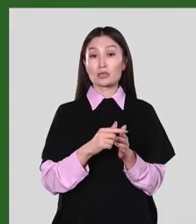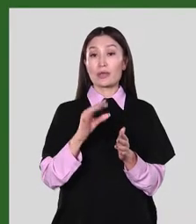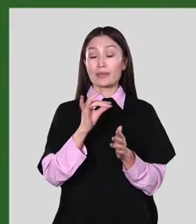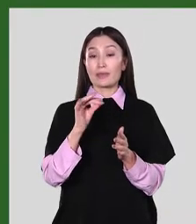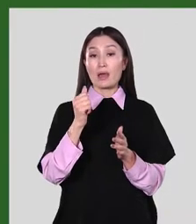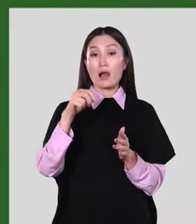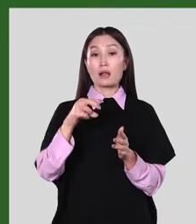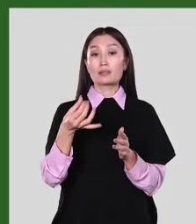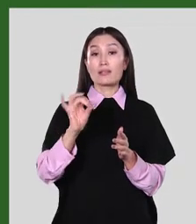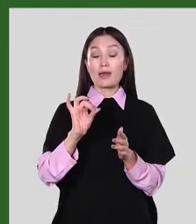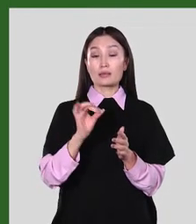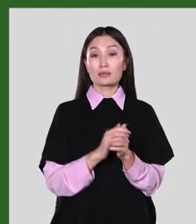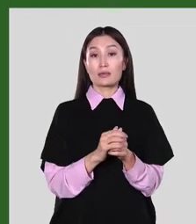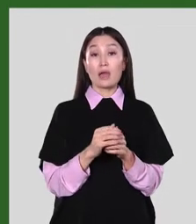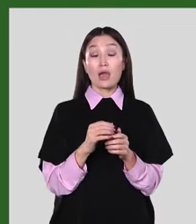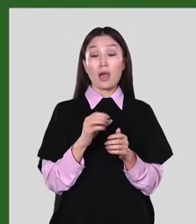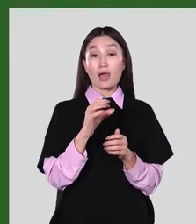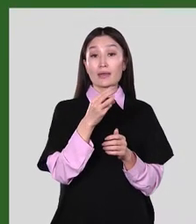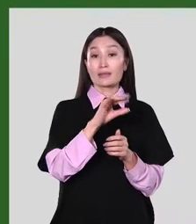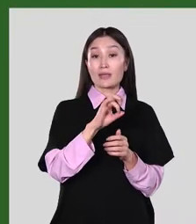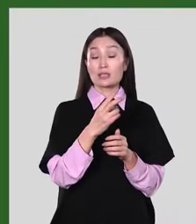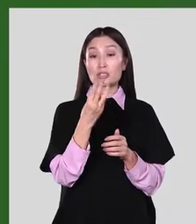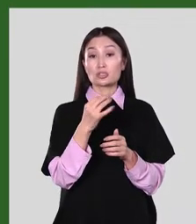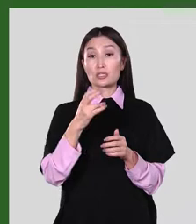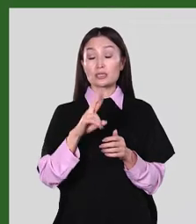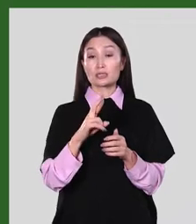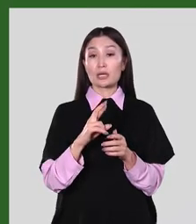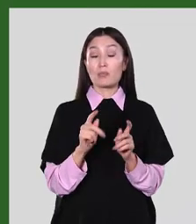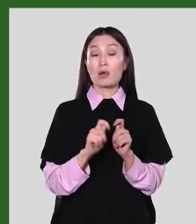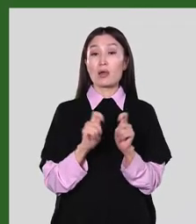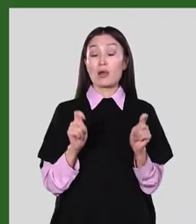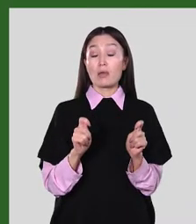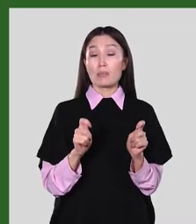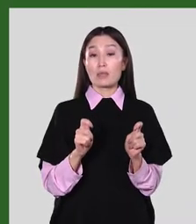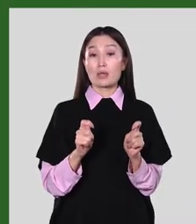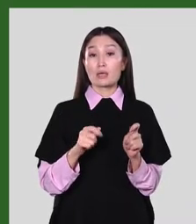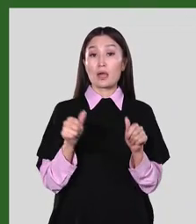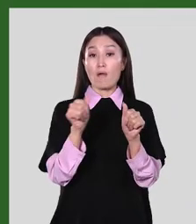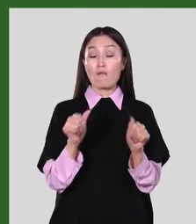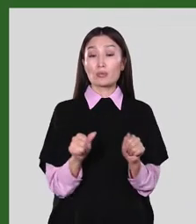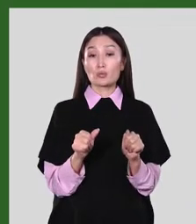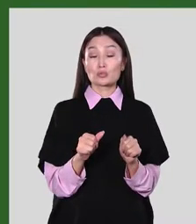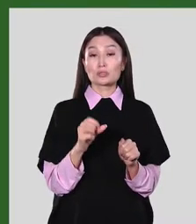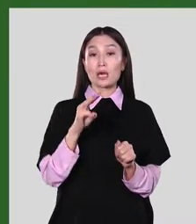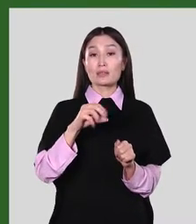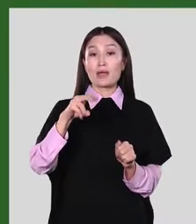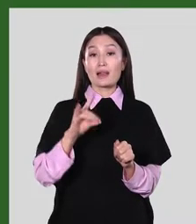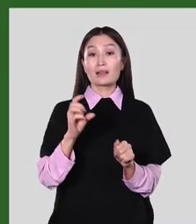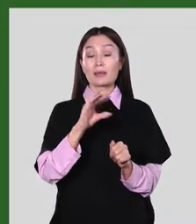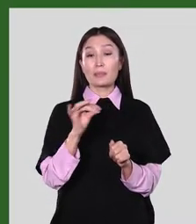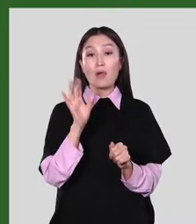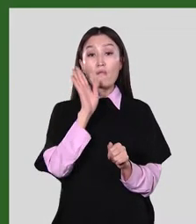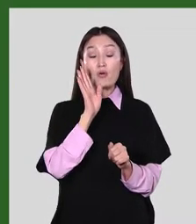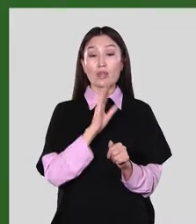типа реки then шанского типа питаются главным образом талыми водами смежников